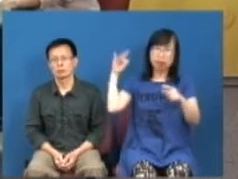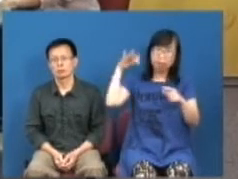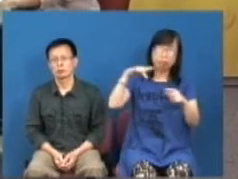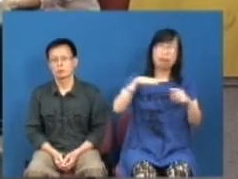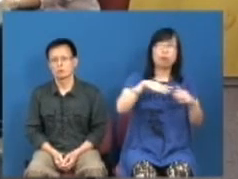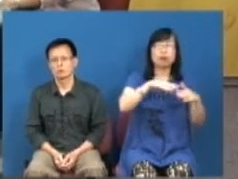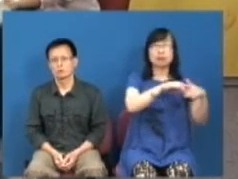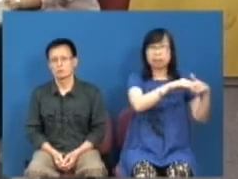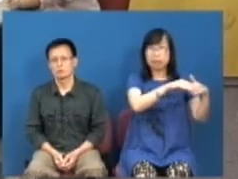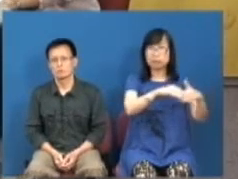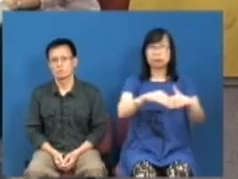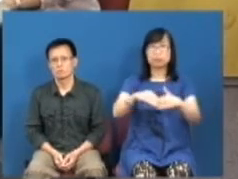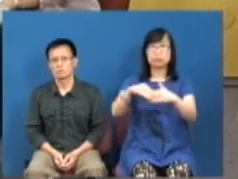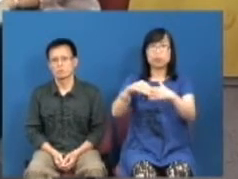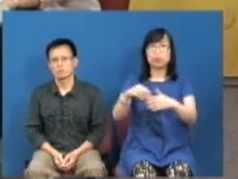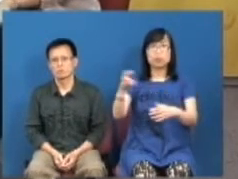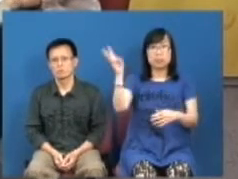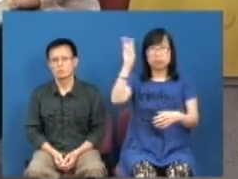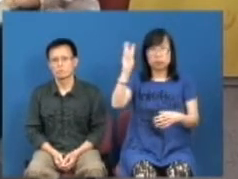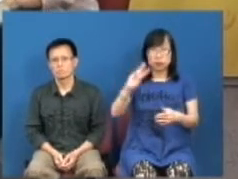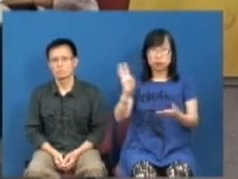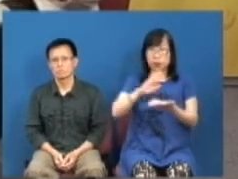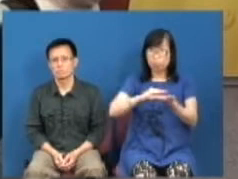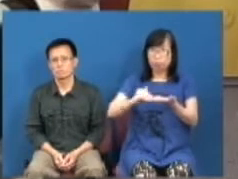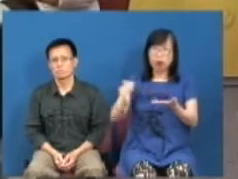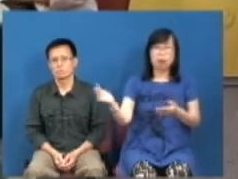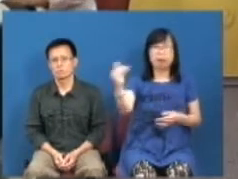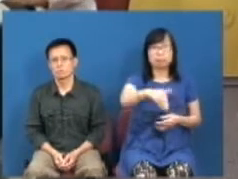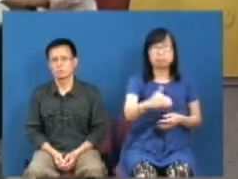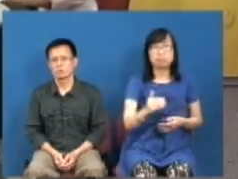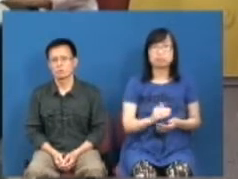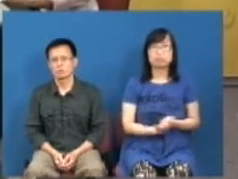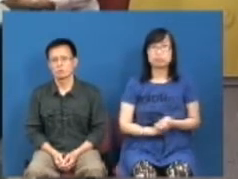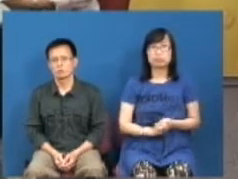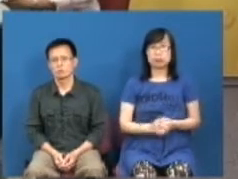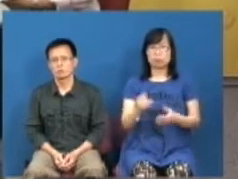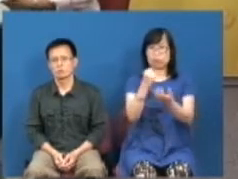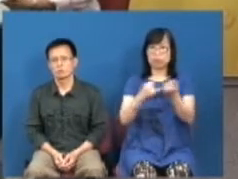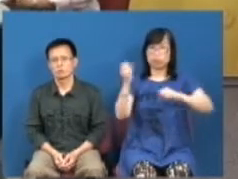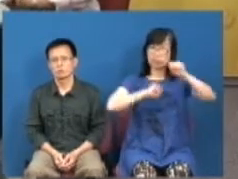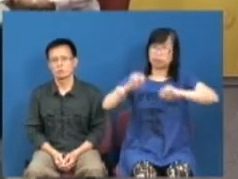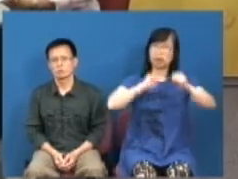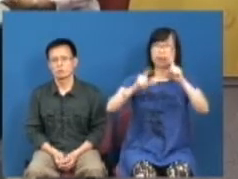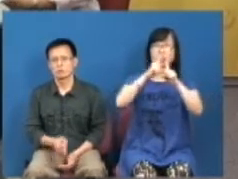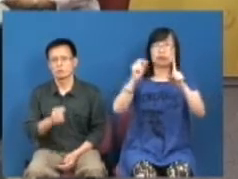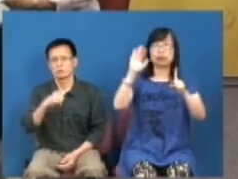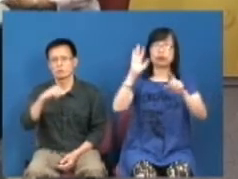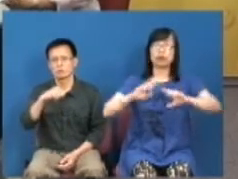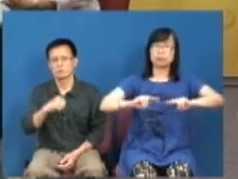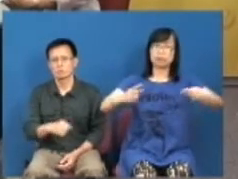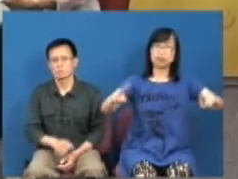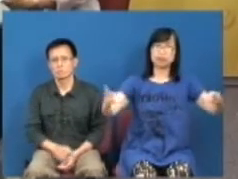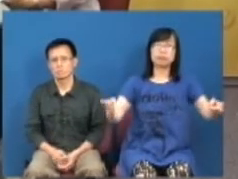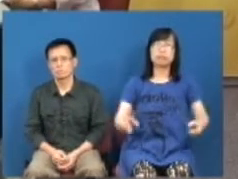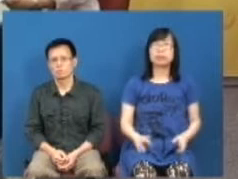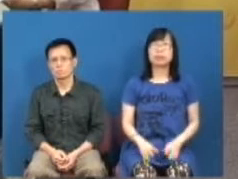到去呢個清水灣郊野公園。咁咧喺生態旅遊嗰方面咧，亦都可以發展到。 嗯。 然後早前我亦都